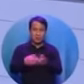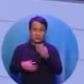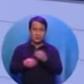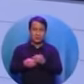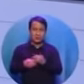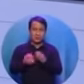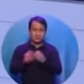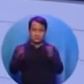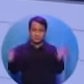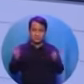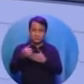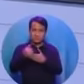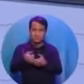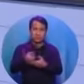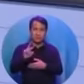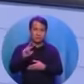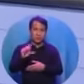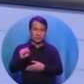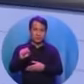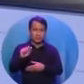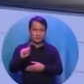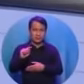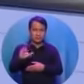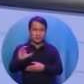sa grand tulong hatid ng Vital Sync ng ATC.